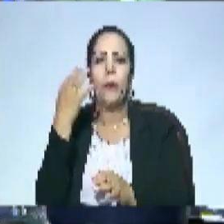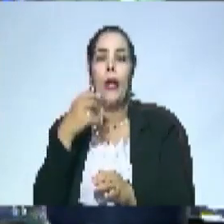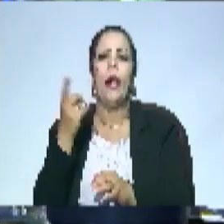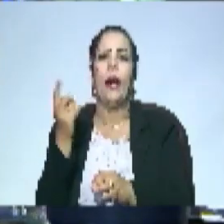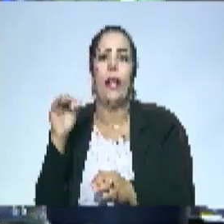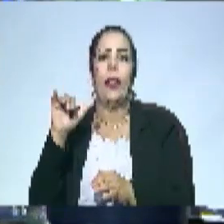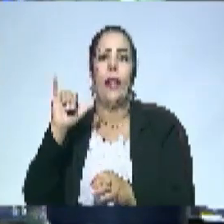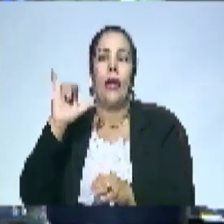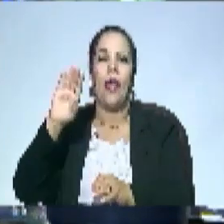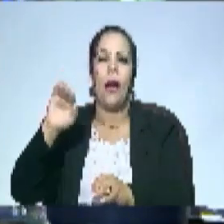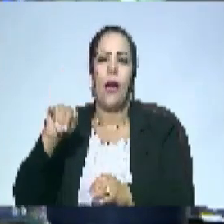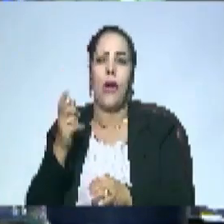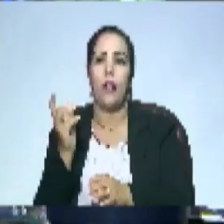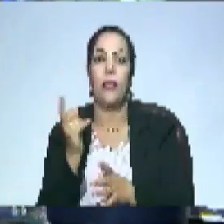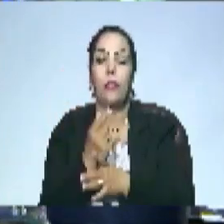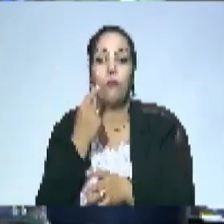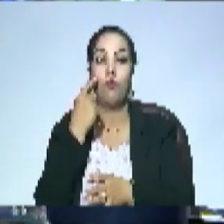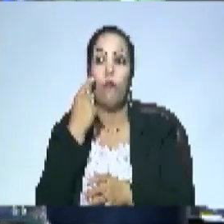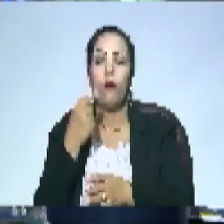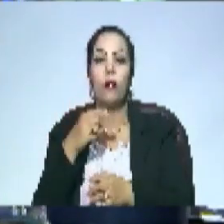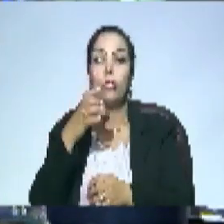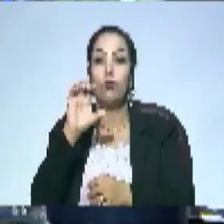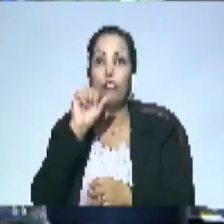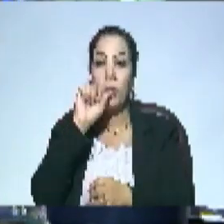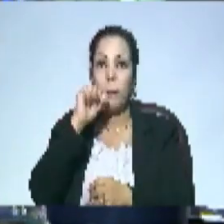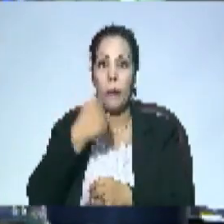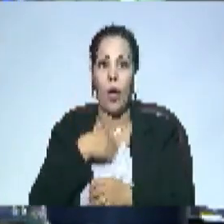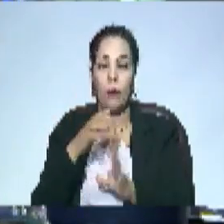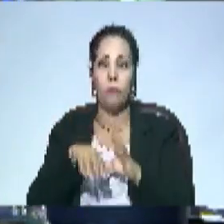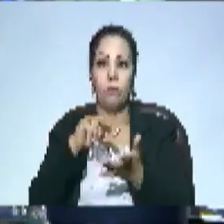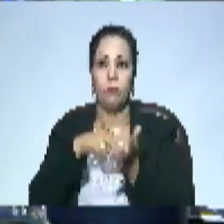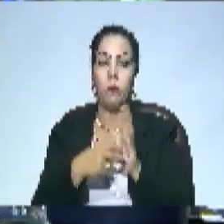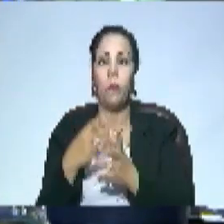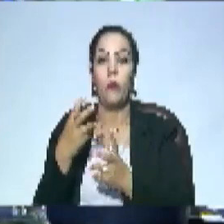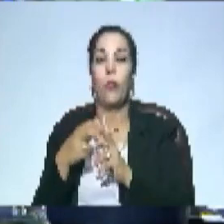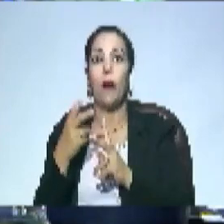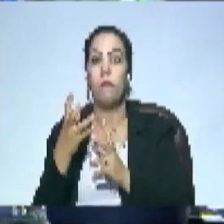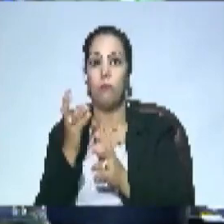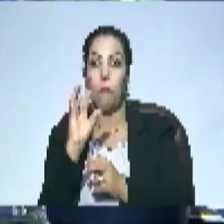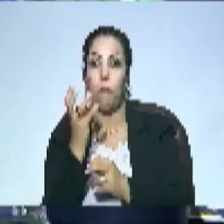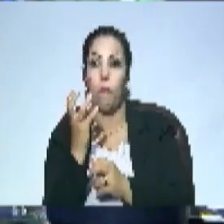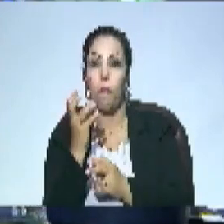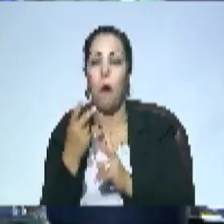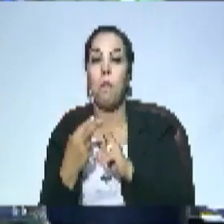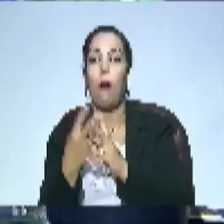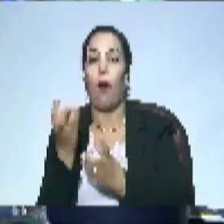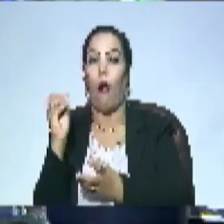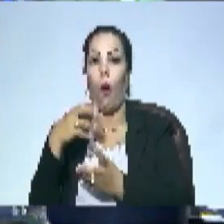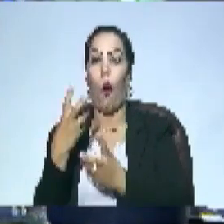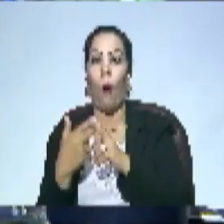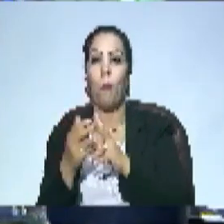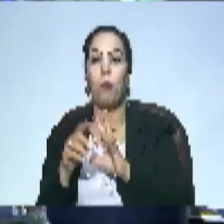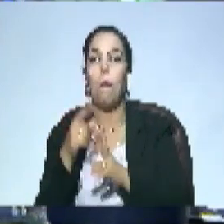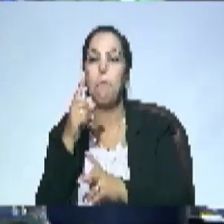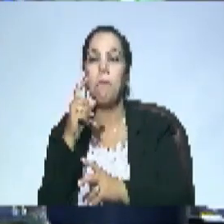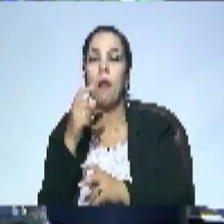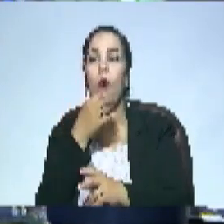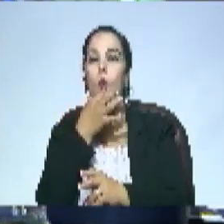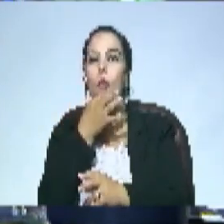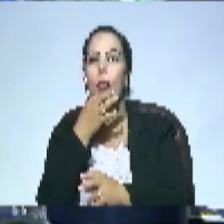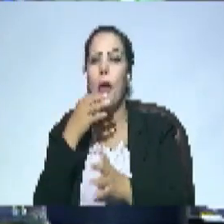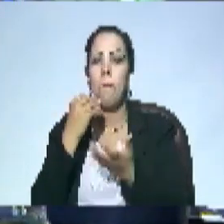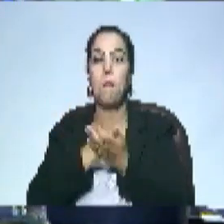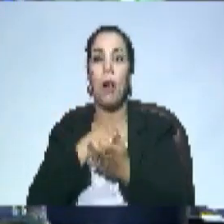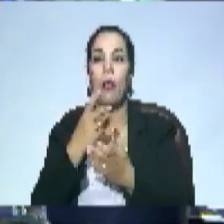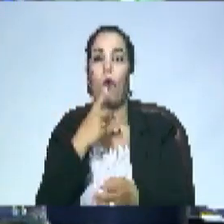صوص الطماطم. احنا قلنا بنعمل الطماطم بتاعتنا بنسلقها سليمة في مية قليلة، وبعدين